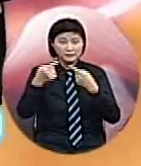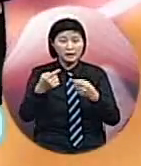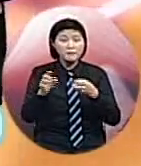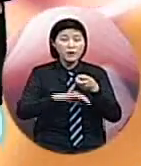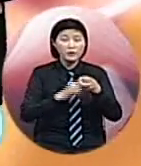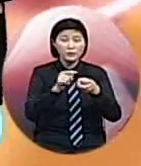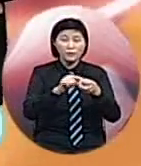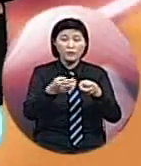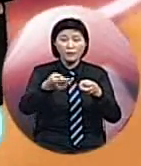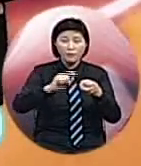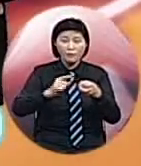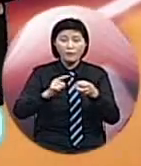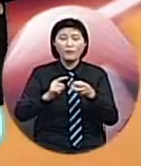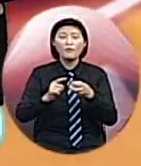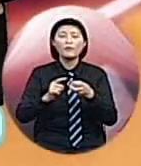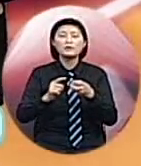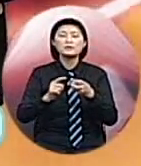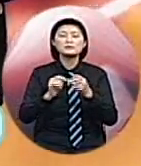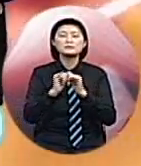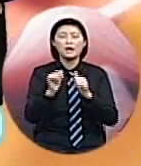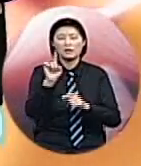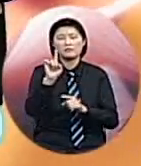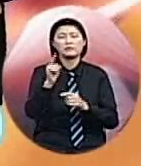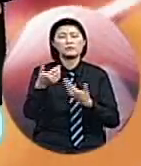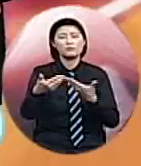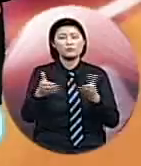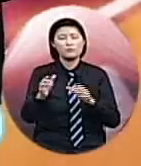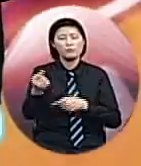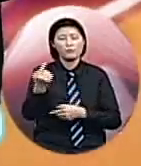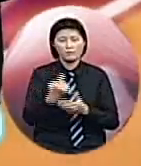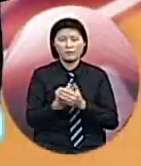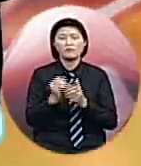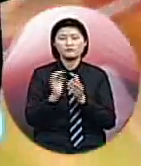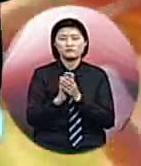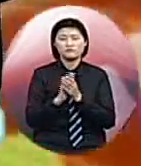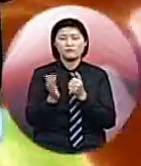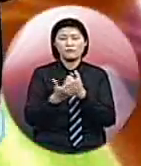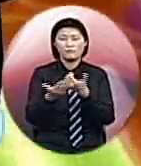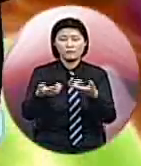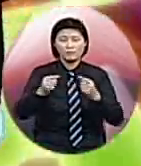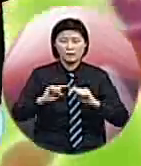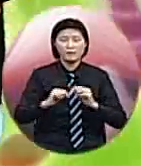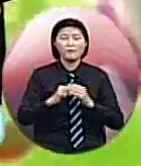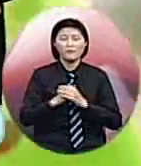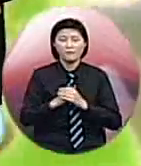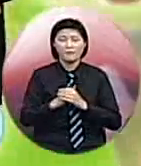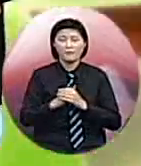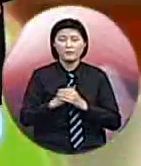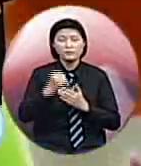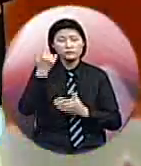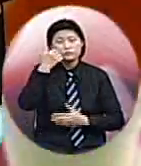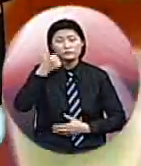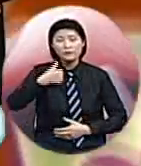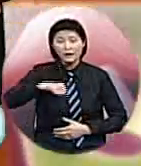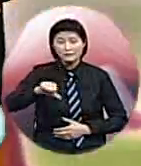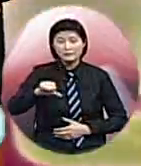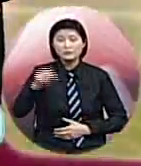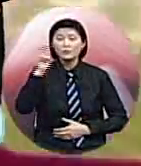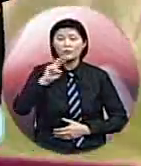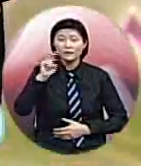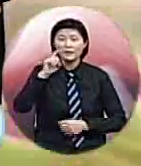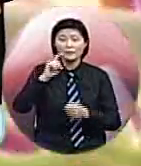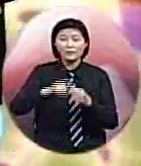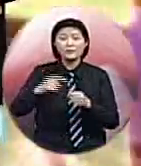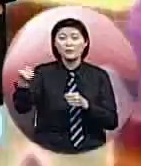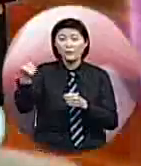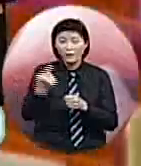대가 오셨어. 그 시골 분들이. 예, 그 응원 온다고. 예. 누구네 아들이 노래하러